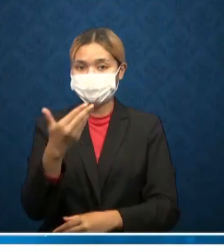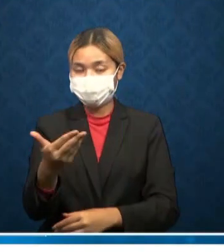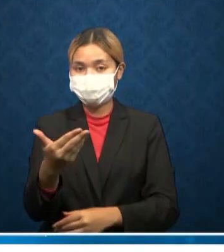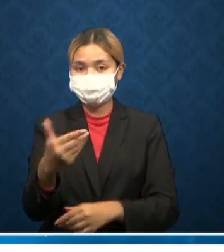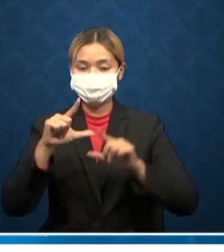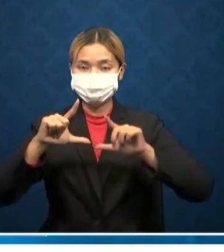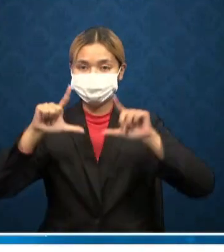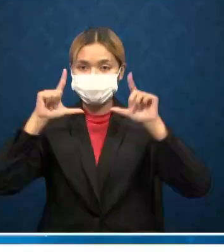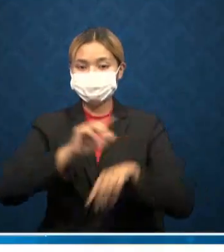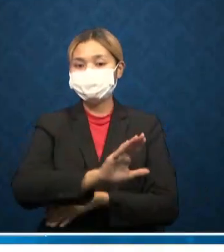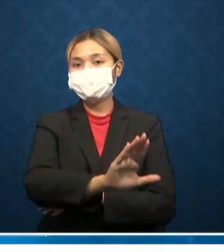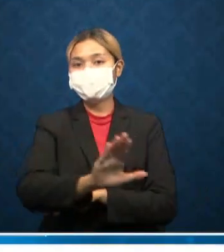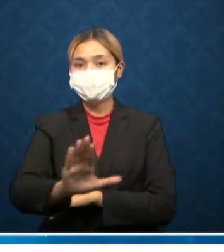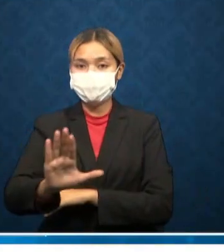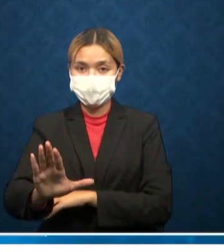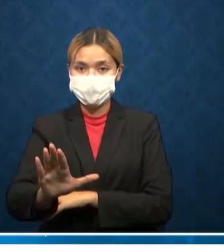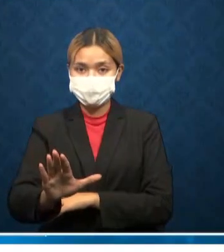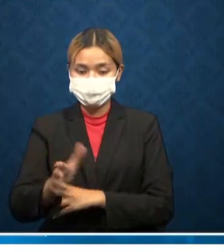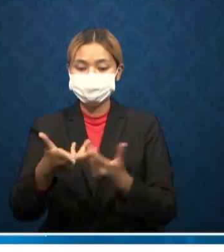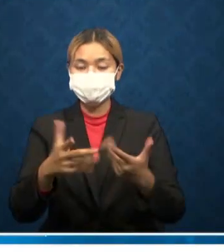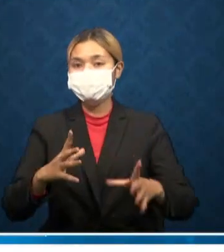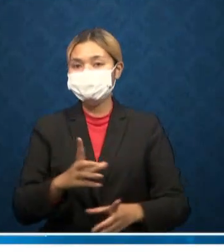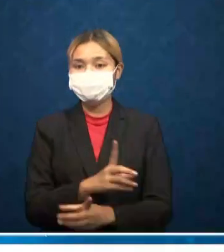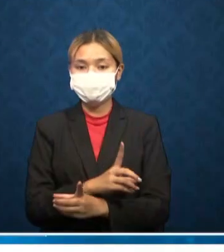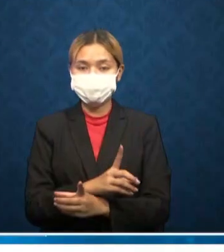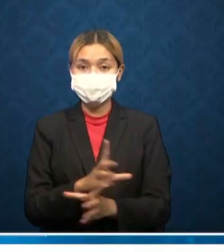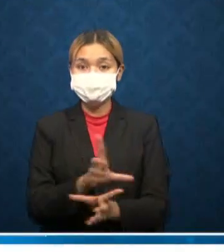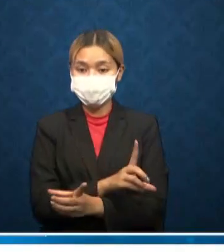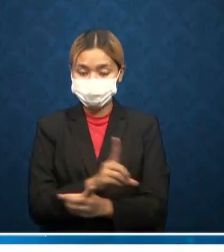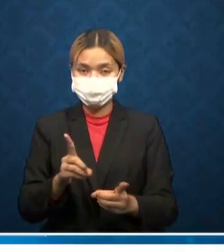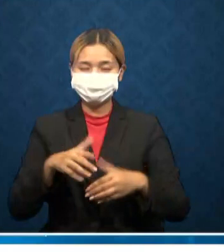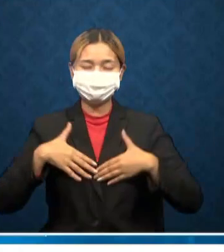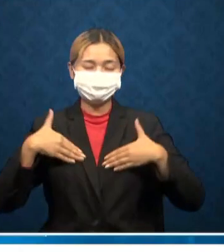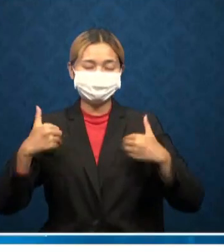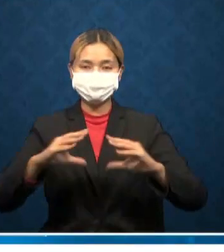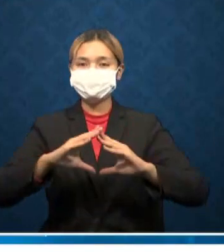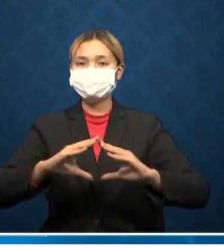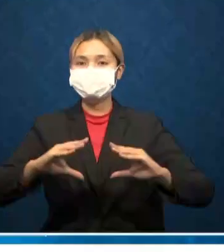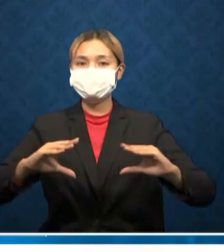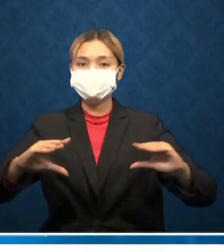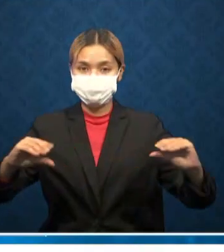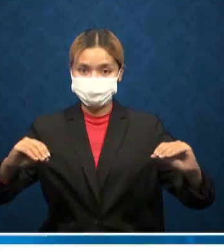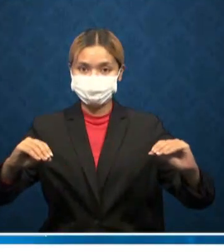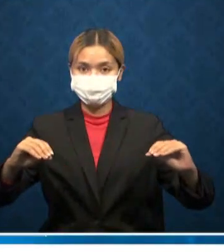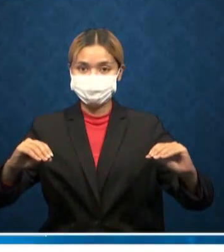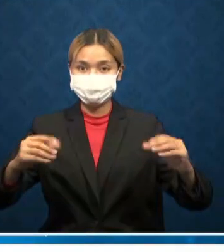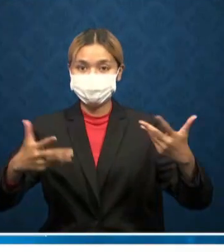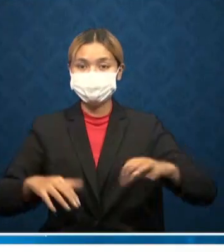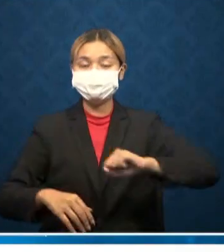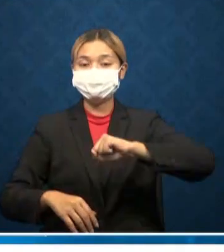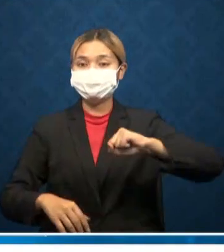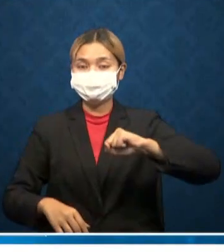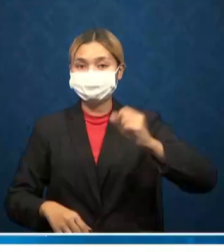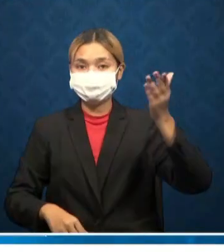และสุดท้ายก็คือสังคมก็จะมีความสงบสุขแต่ถ้าดูทางด้านซ้ายมือนะคะทุกท่านก็จะเห็น